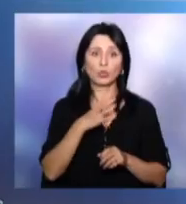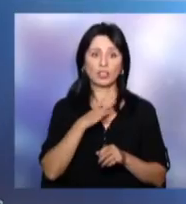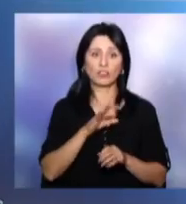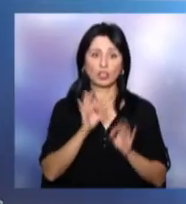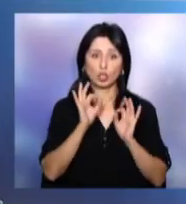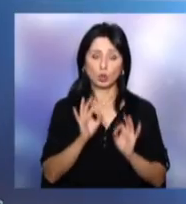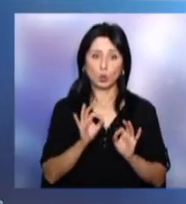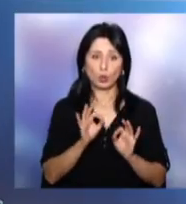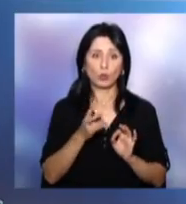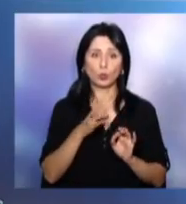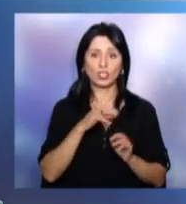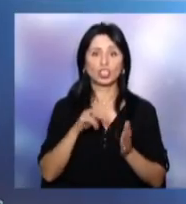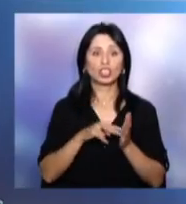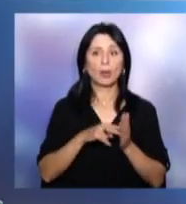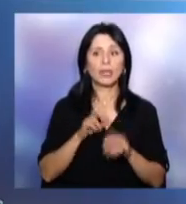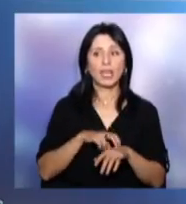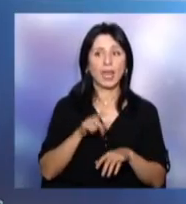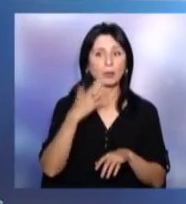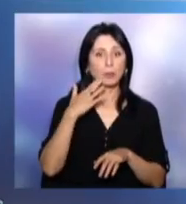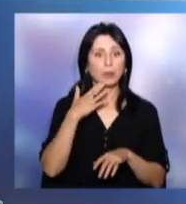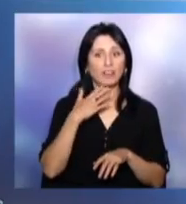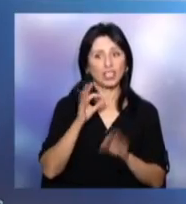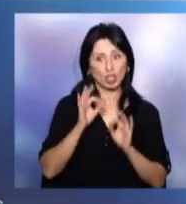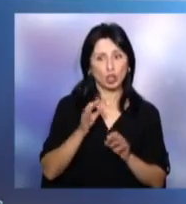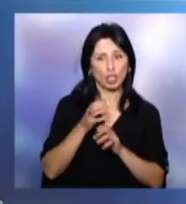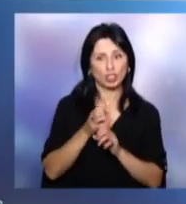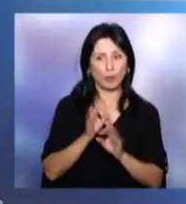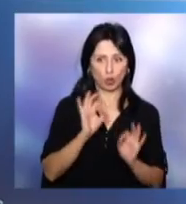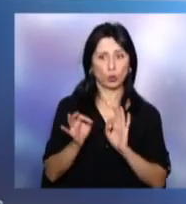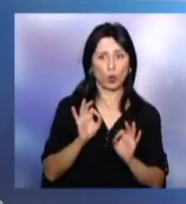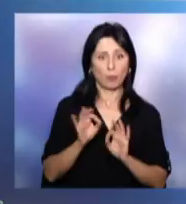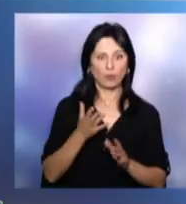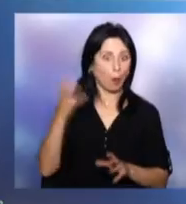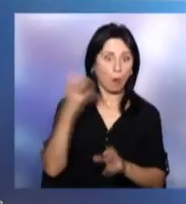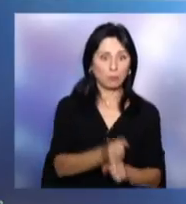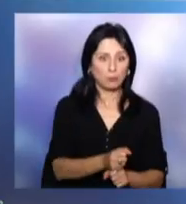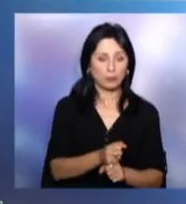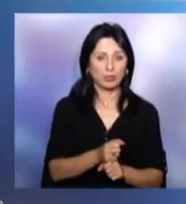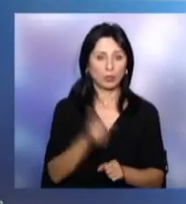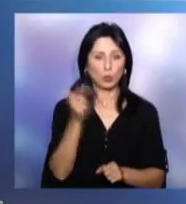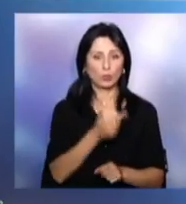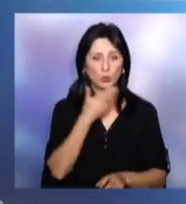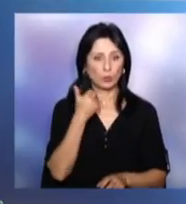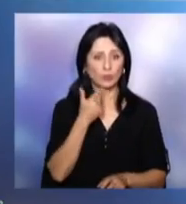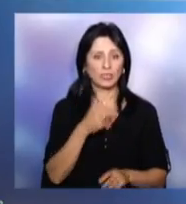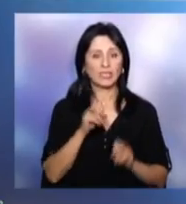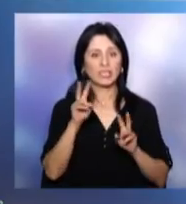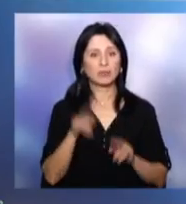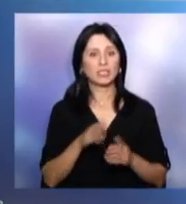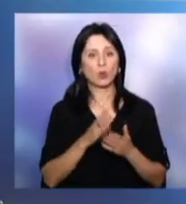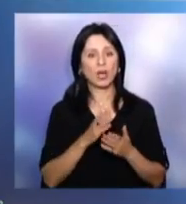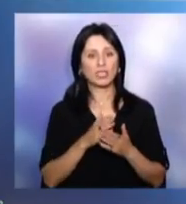იყოს გონივრული. ეს უნდა შეაფასოს ექიმმა, ანუ ლოგიკურია თუ არა ის დანაკლისი წონაში. ამისათვის არსებობს